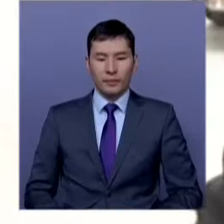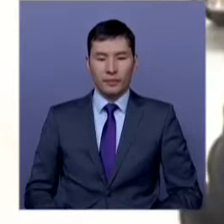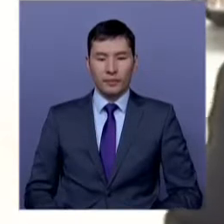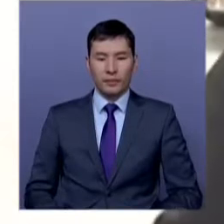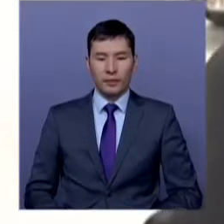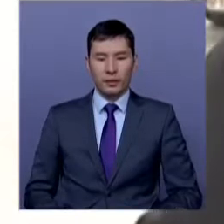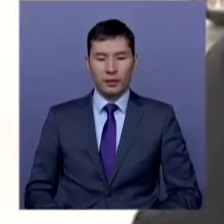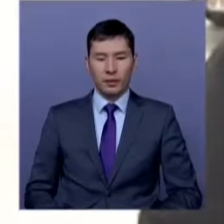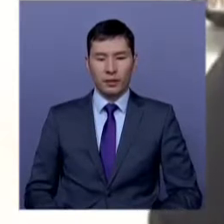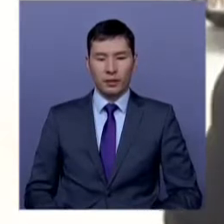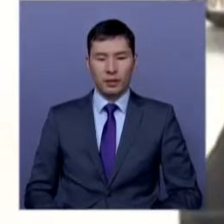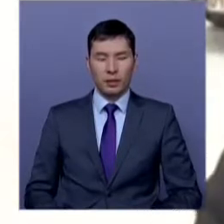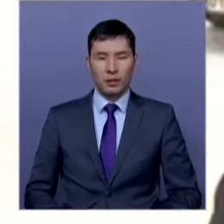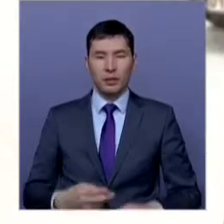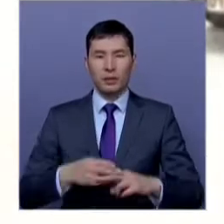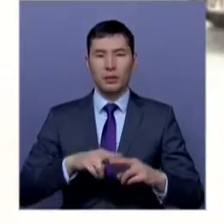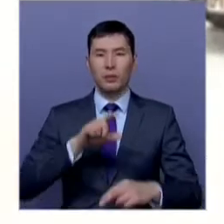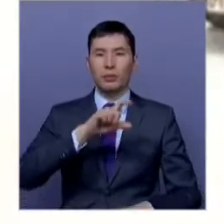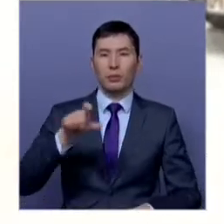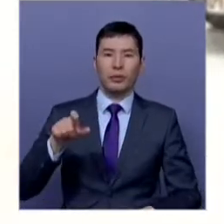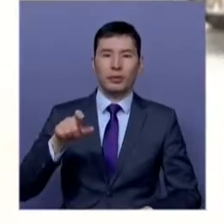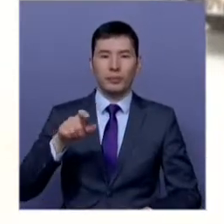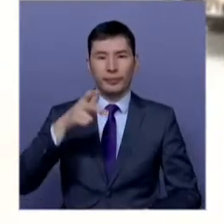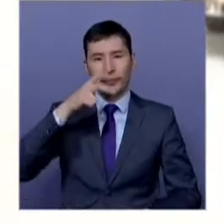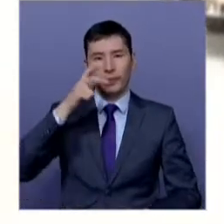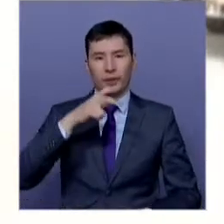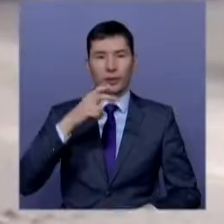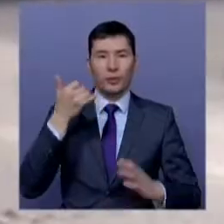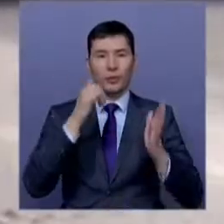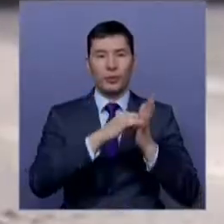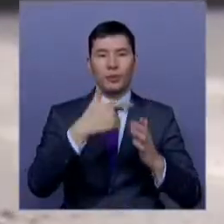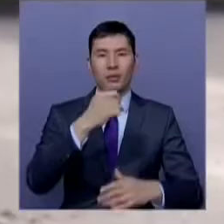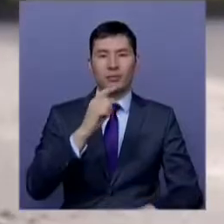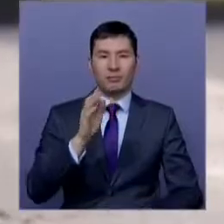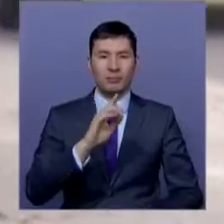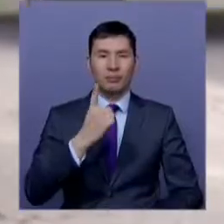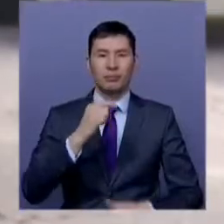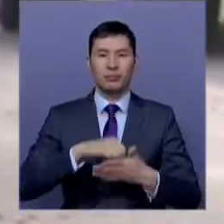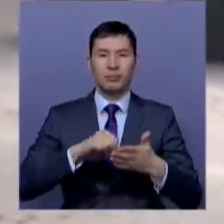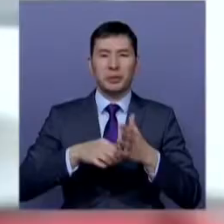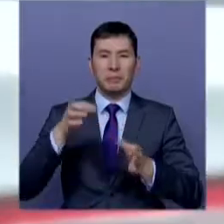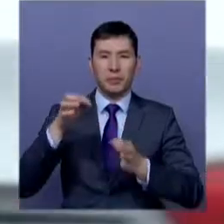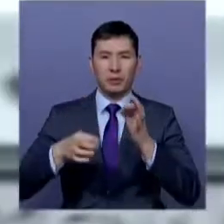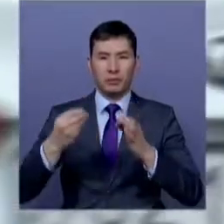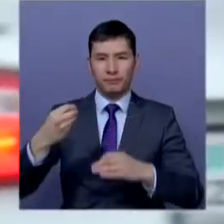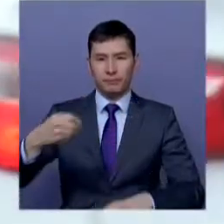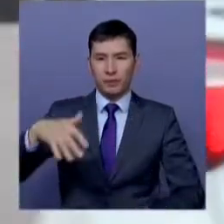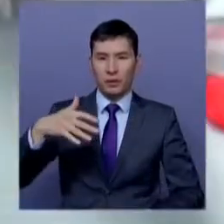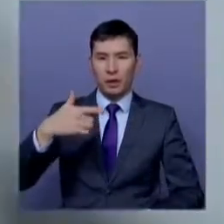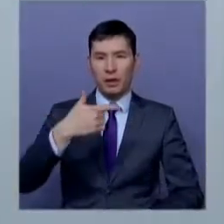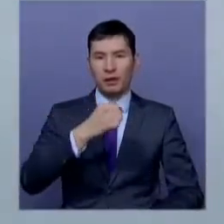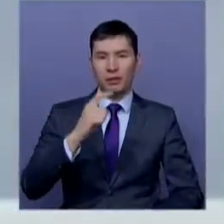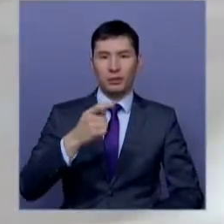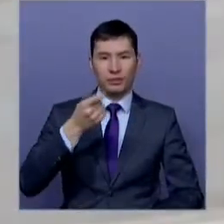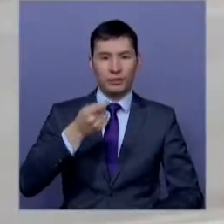газды еркеннен қойып жүрген жоқ, ол бензинкенге қарағанда тиімді. Мысалға, қазір машина өздеріңіз